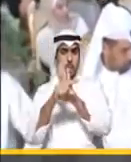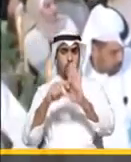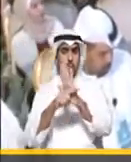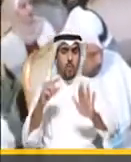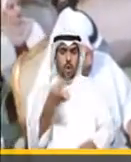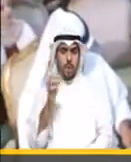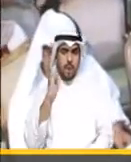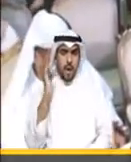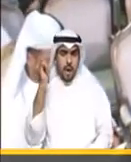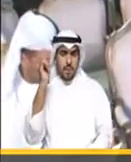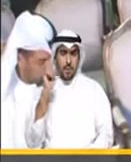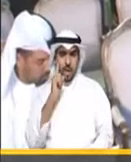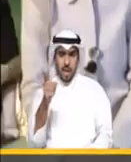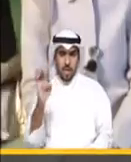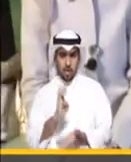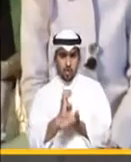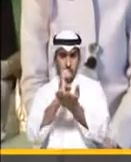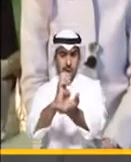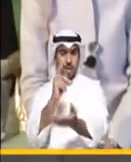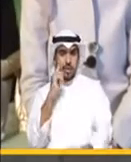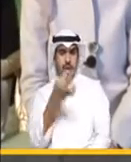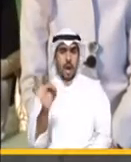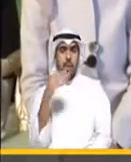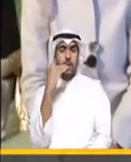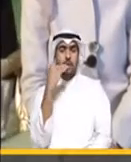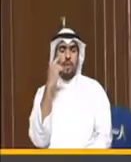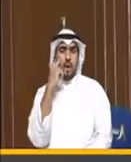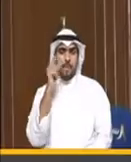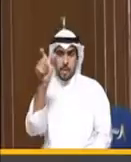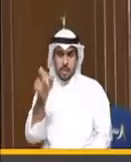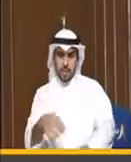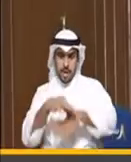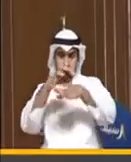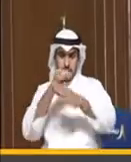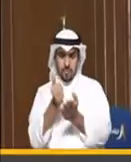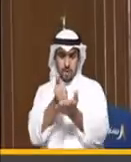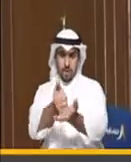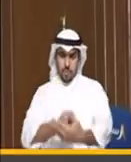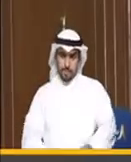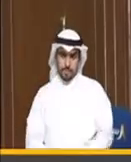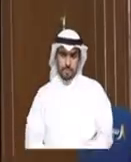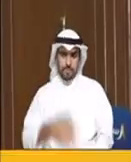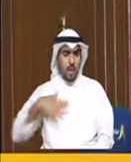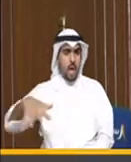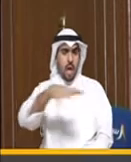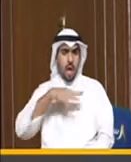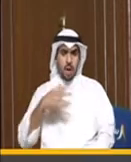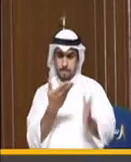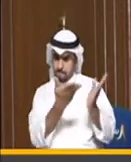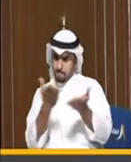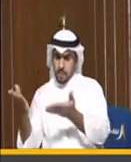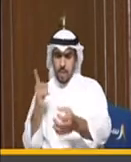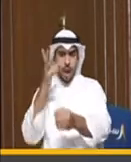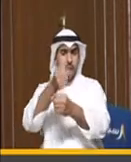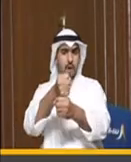فعاليات جائزة مبادرات الشباب التطوعية والإنسانية. الأخوات والأخوة، وكم هي سعادتي